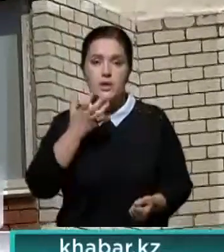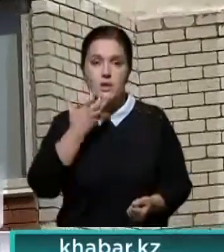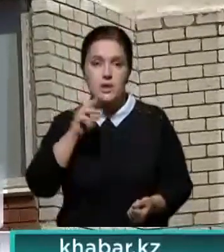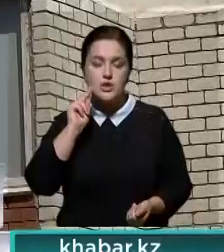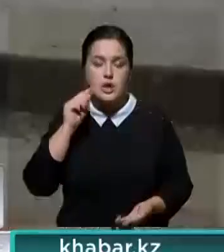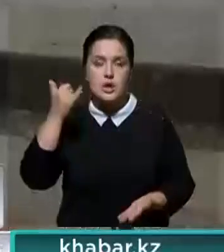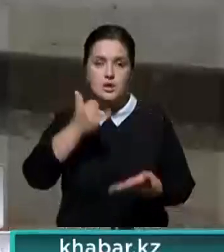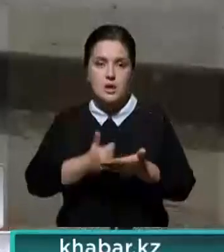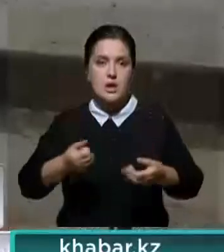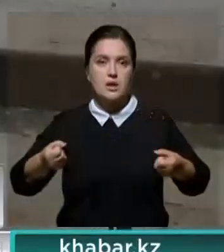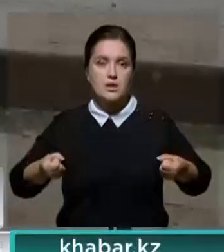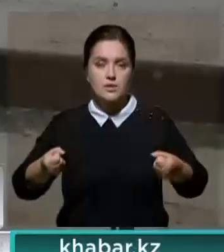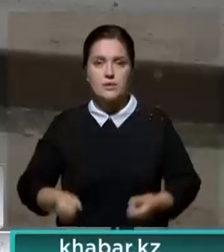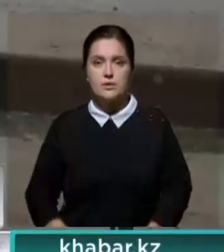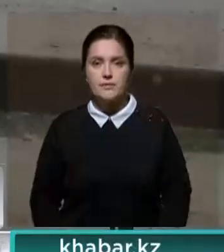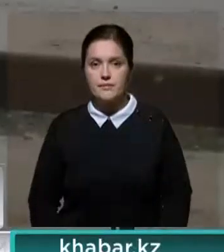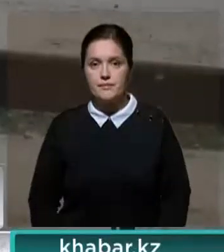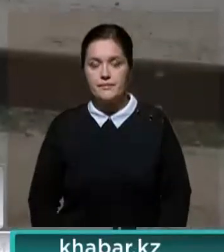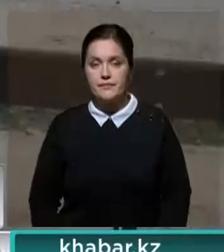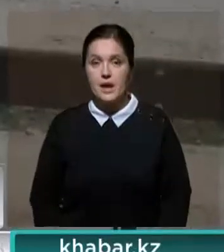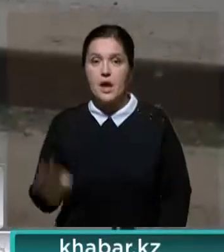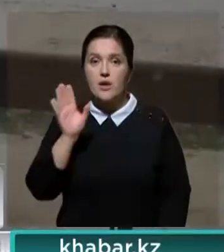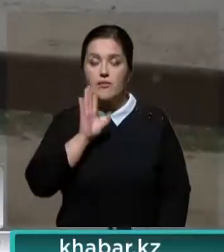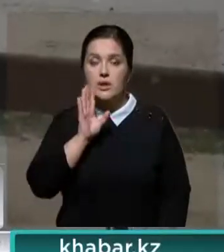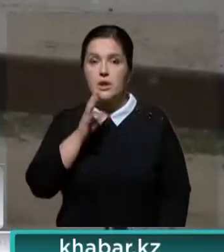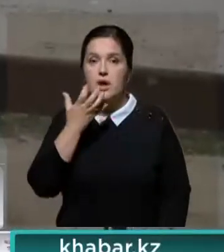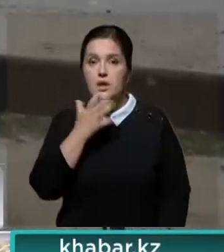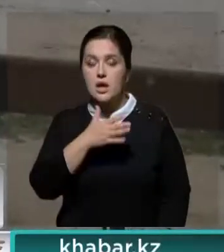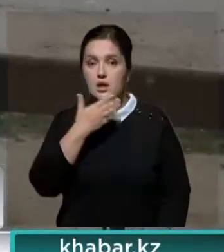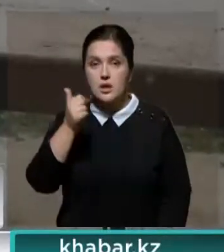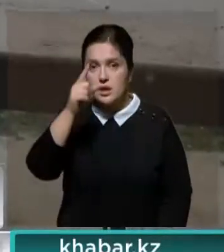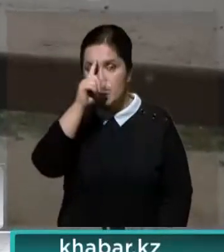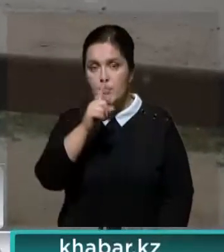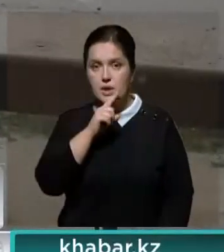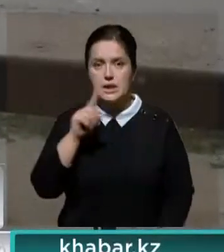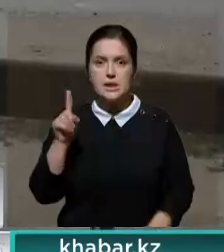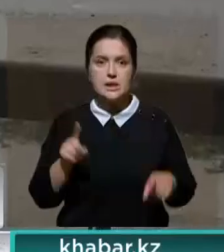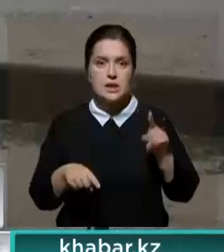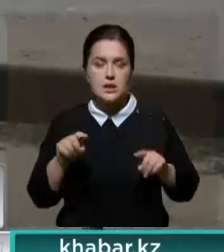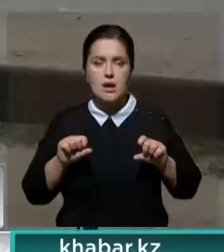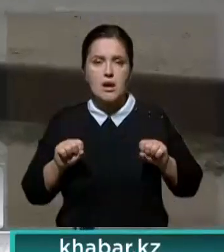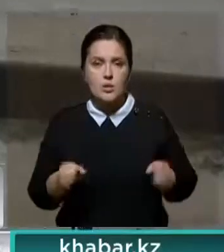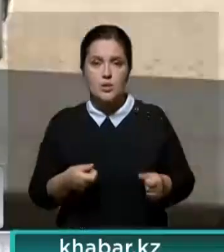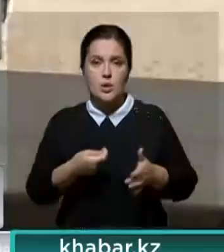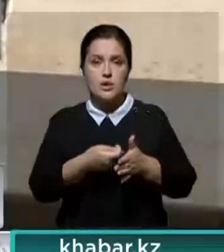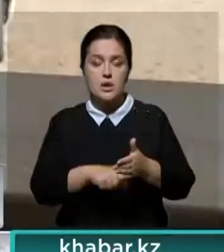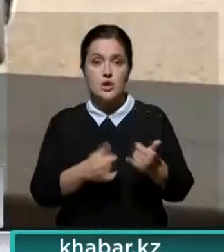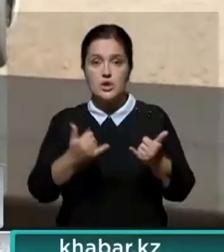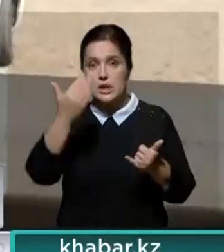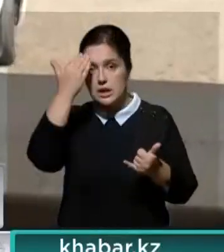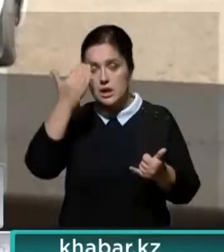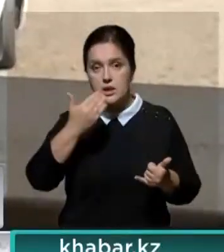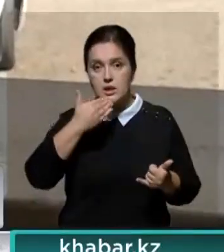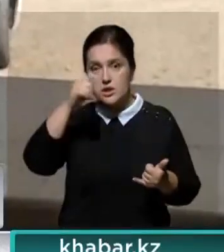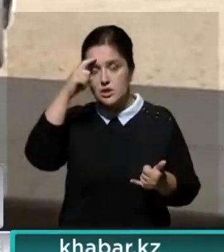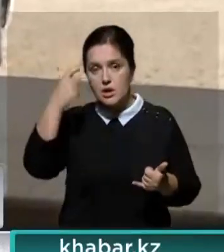и кастрюлями. Воды горячей нет, больше месяца уже. Иногда и холодную отключают. Сейчас лето, жара.